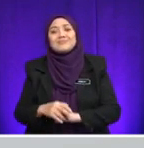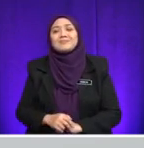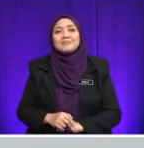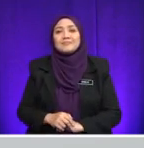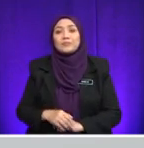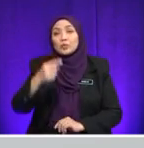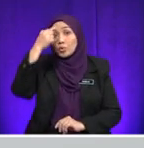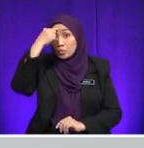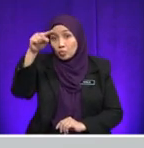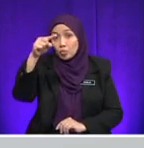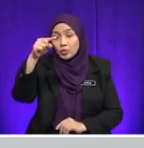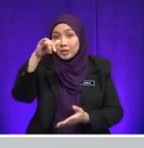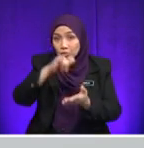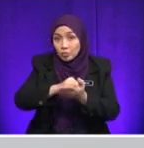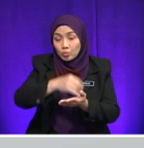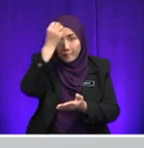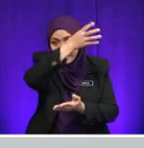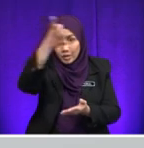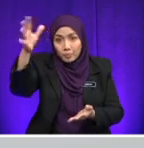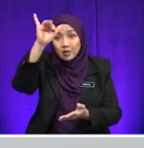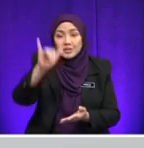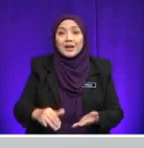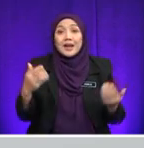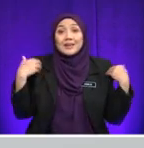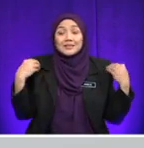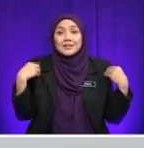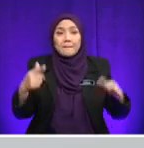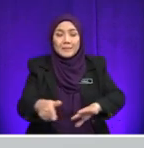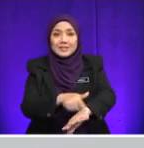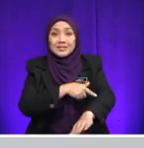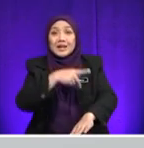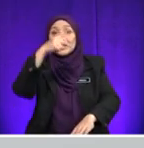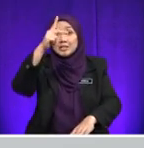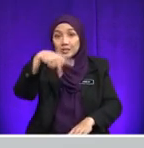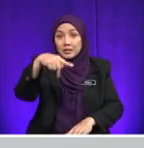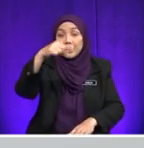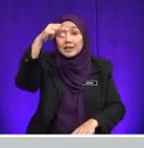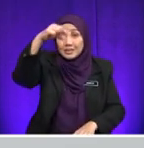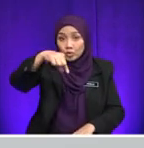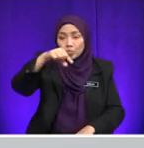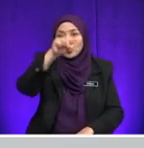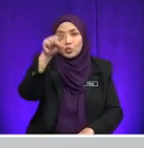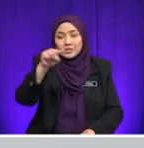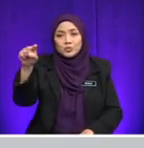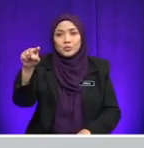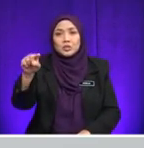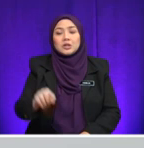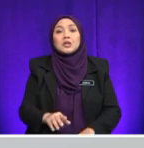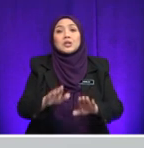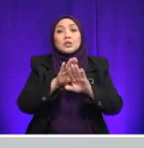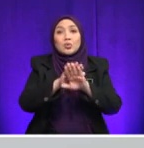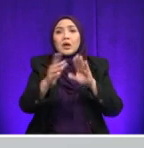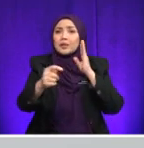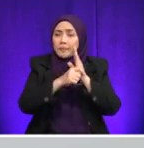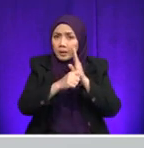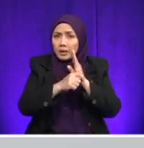yang ada panjang sisi Q kuasa 2 Oke tambah a kuasa 2 tolak 2